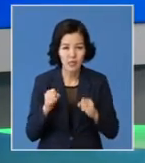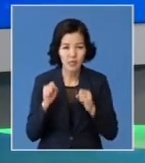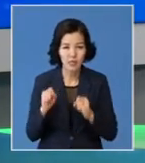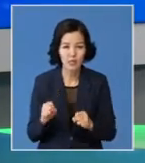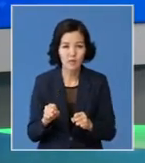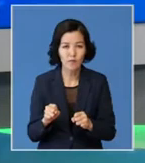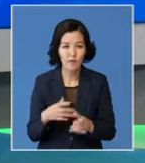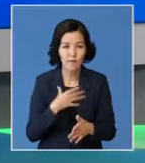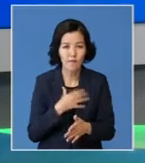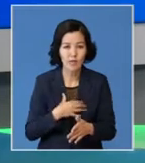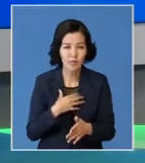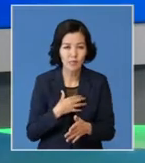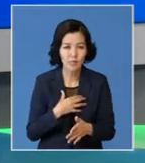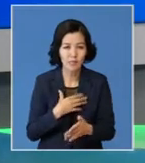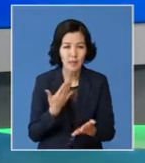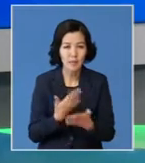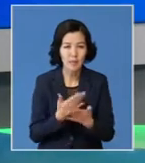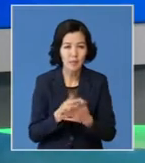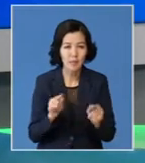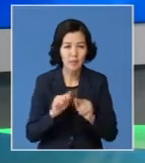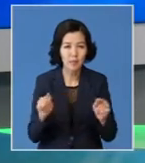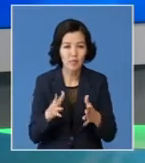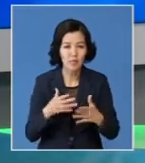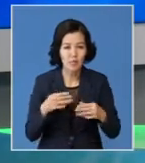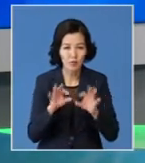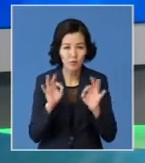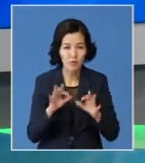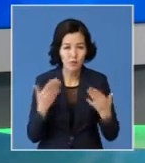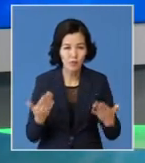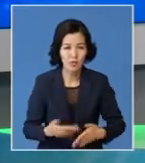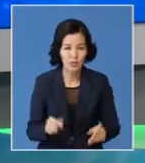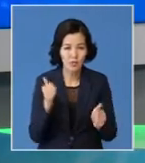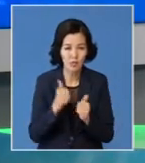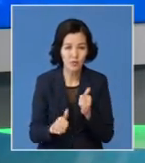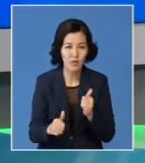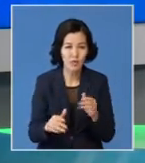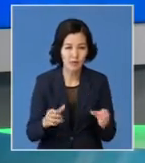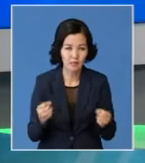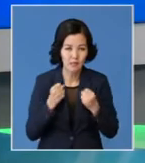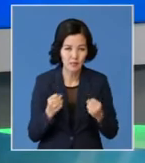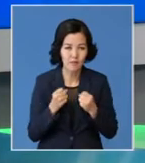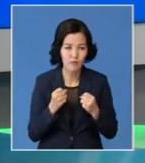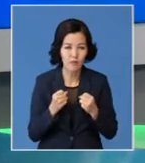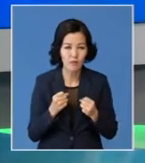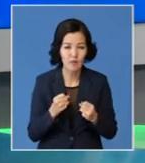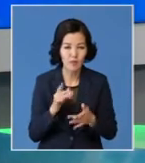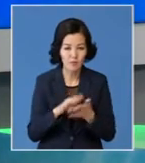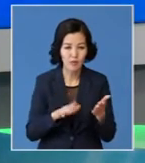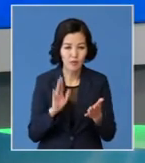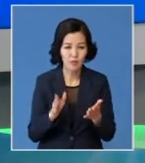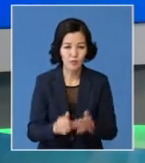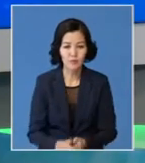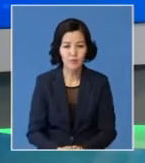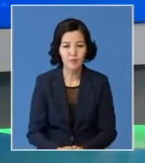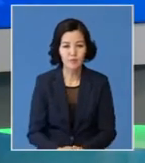И очень важно, что они личным примером пропагандируют здоровый образ жизни и регулярные занятия физической культурой и спортом. Продолжит